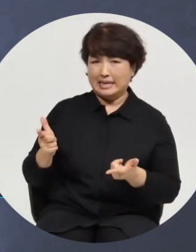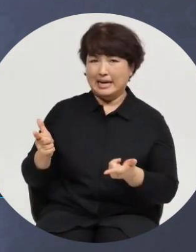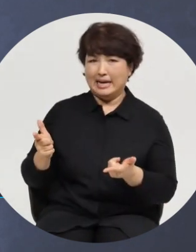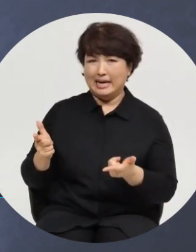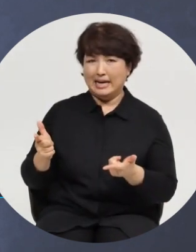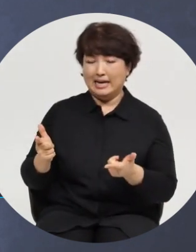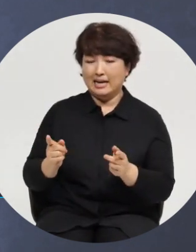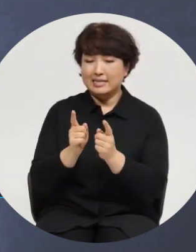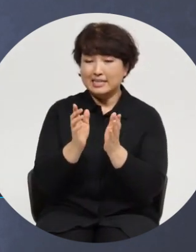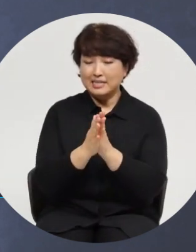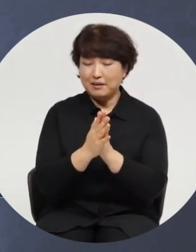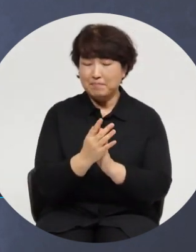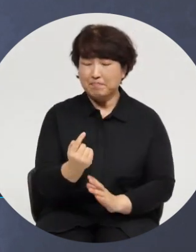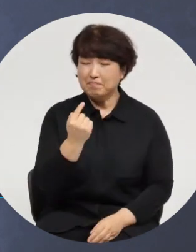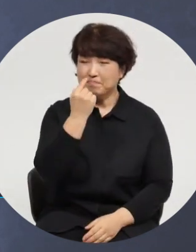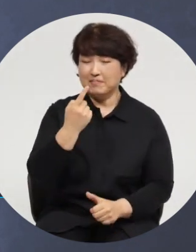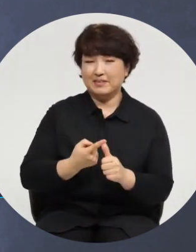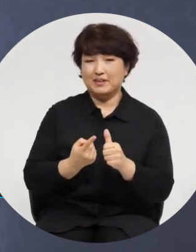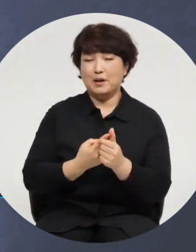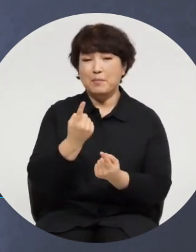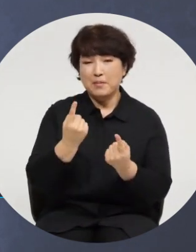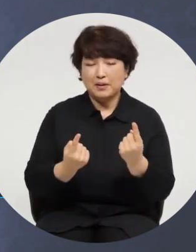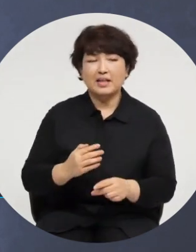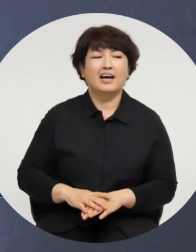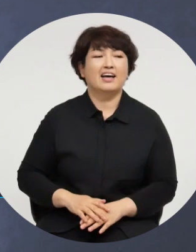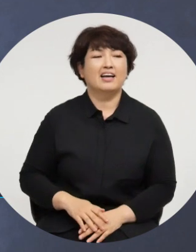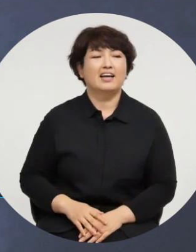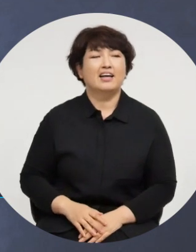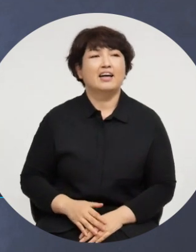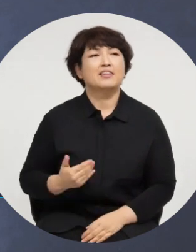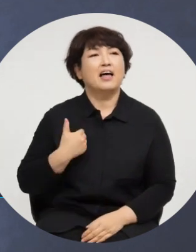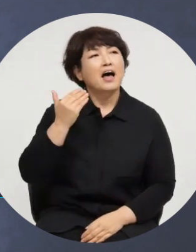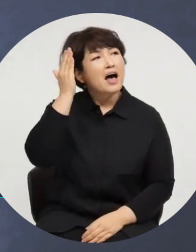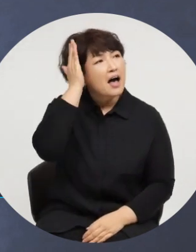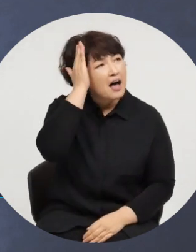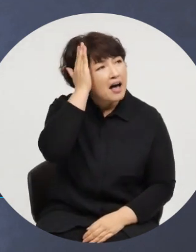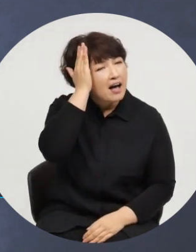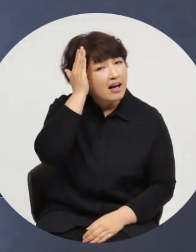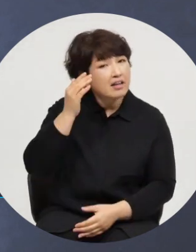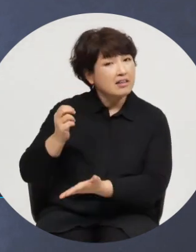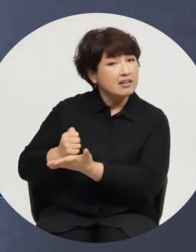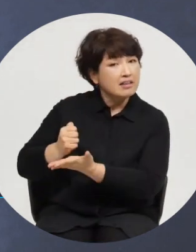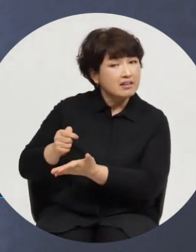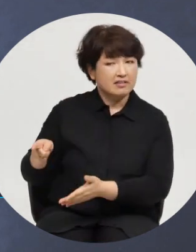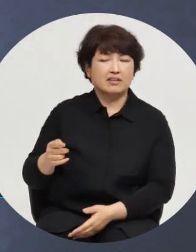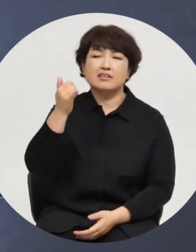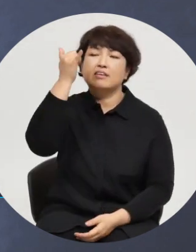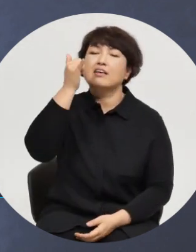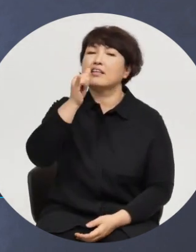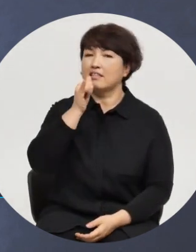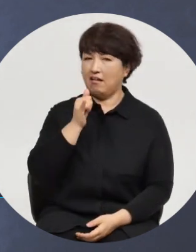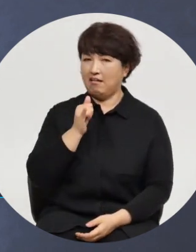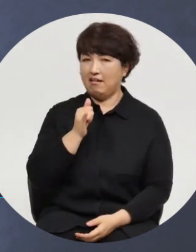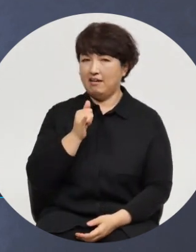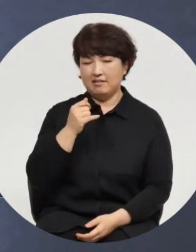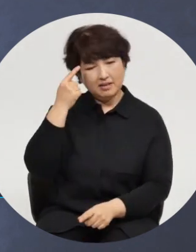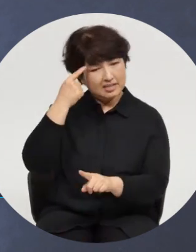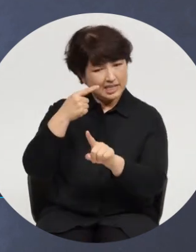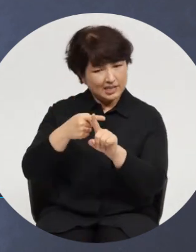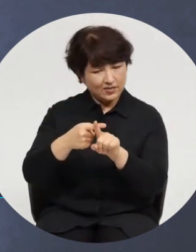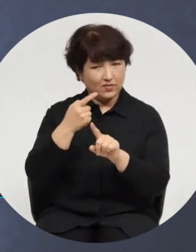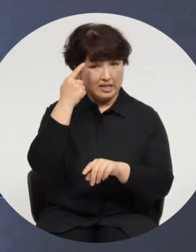아띠 따면 안 하는 것보다는 못하지만 은 없다 많은 것보다는 못하 그래도 뒷담화가 예 발한 사람이 하는